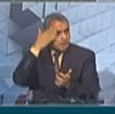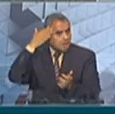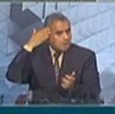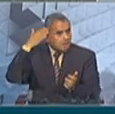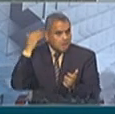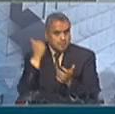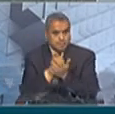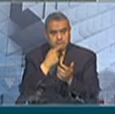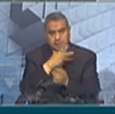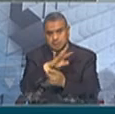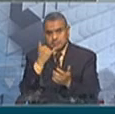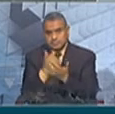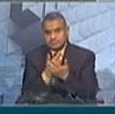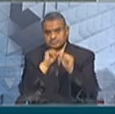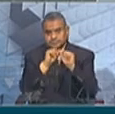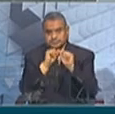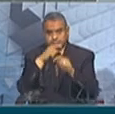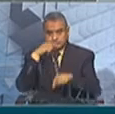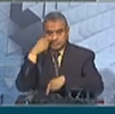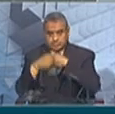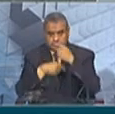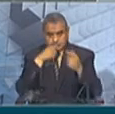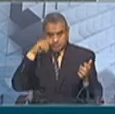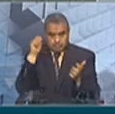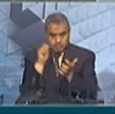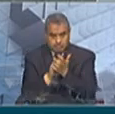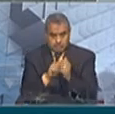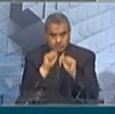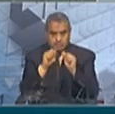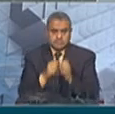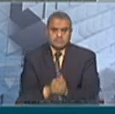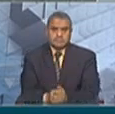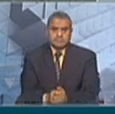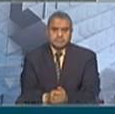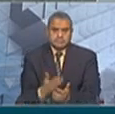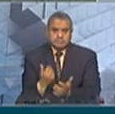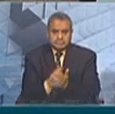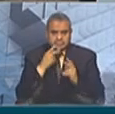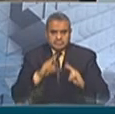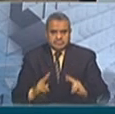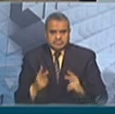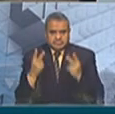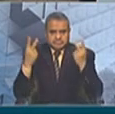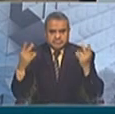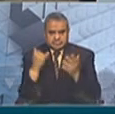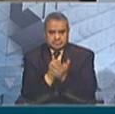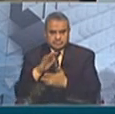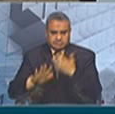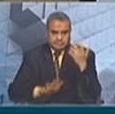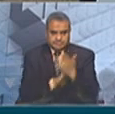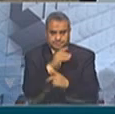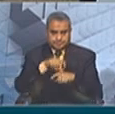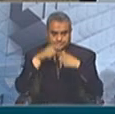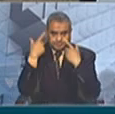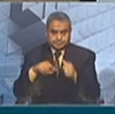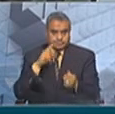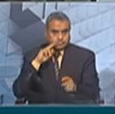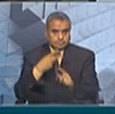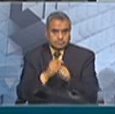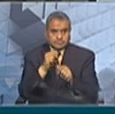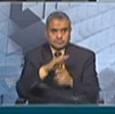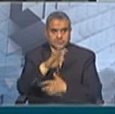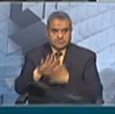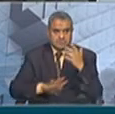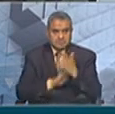في الدولة. بالطبع هناك يعني فروقات كبيرة في وجهات النظر، وهناك